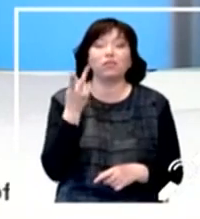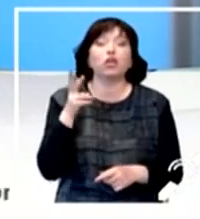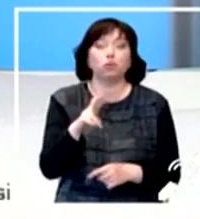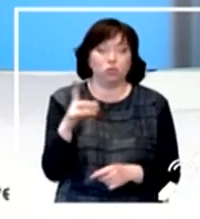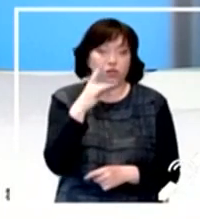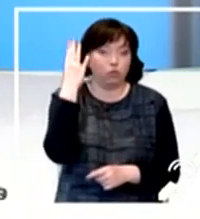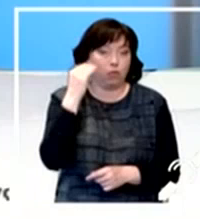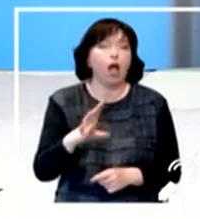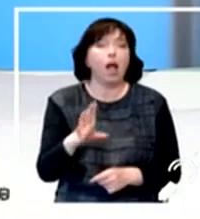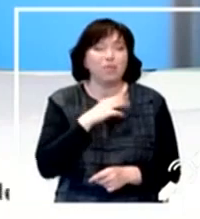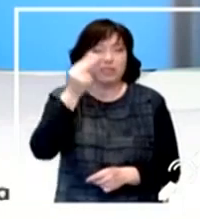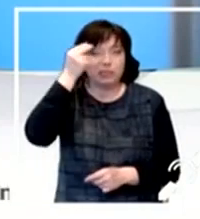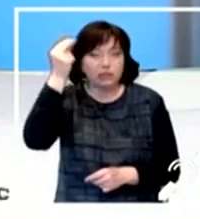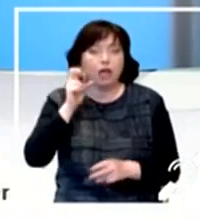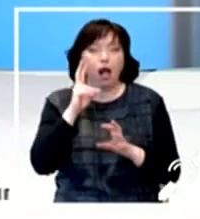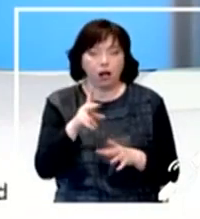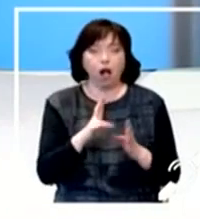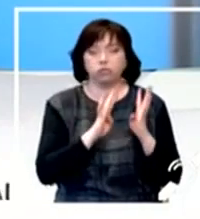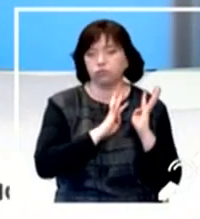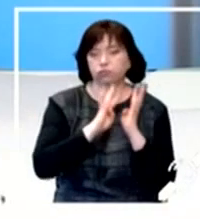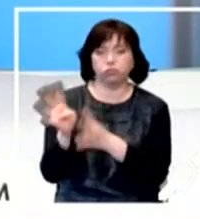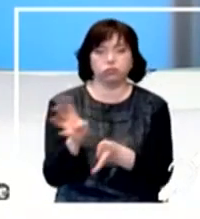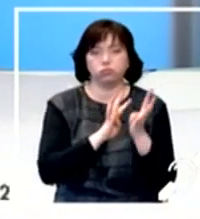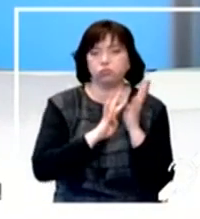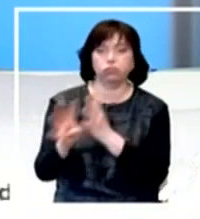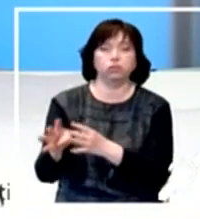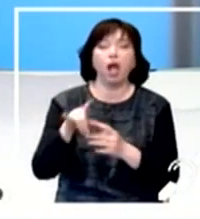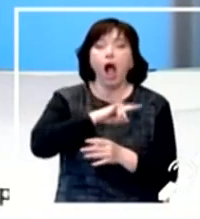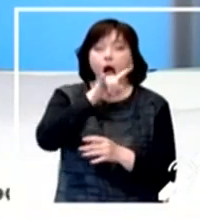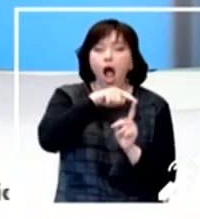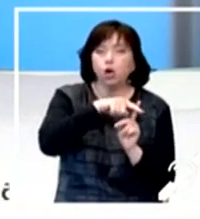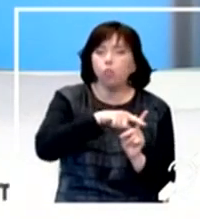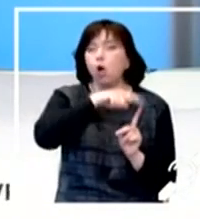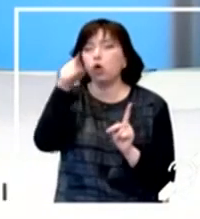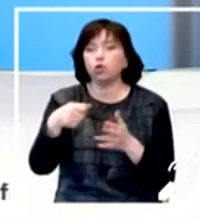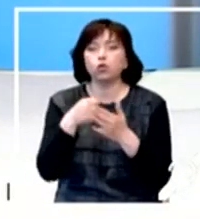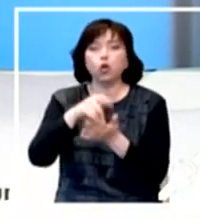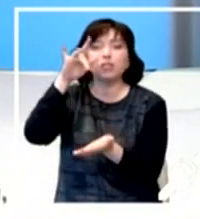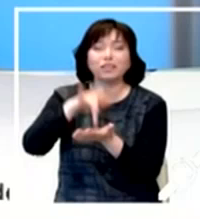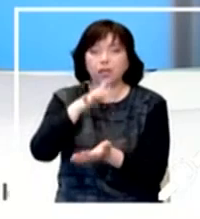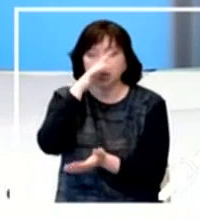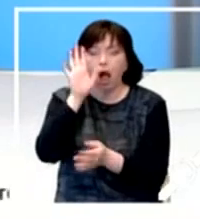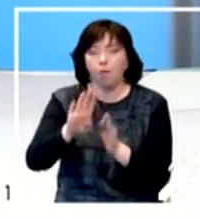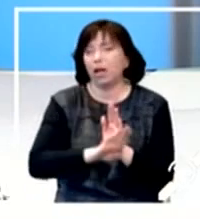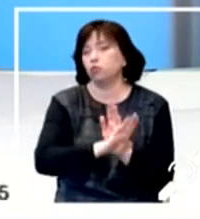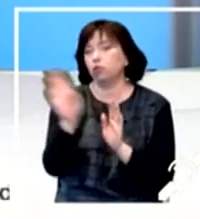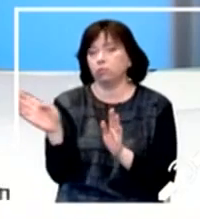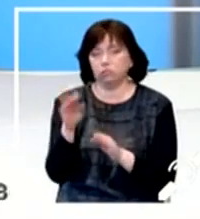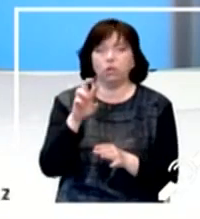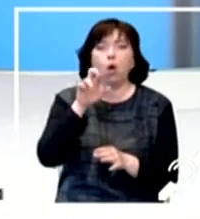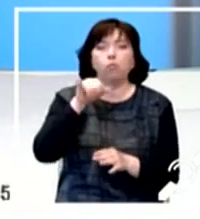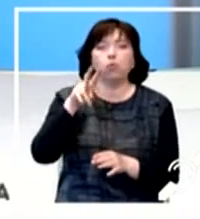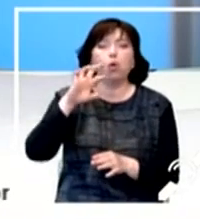Moldova. A fost simulată deplasarea coloanelor oficiale de la aeroport până în centrul Chișinăului, apoi spre complexul vitivinicol